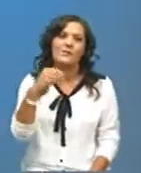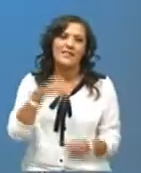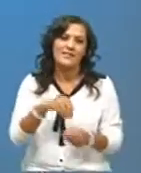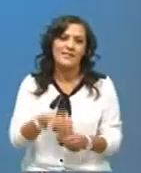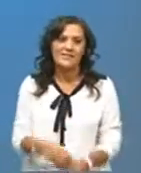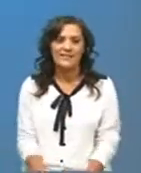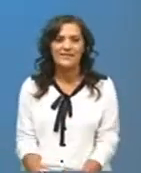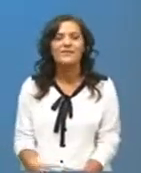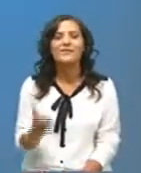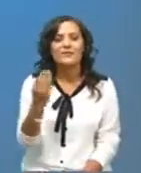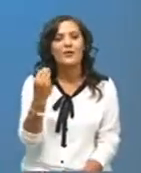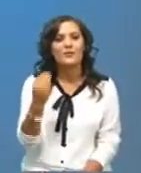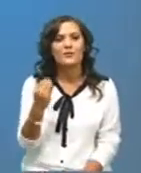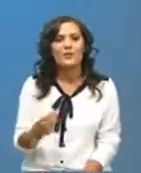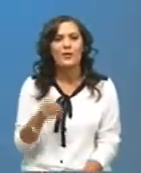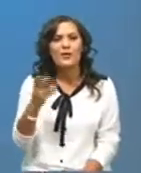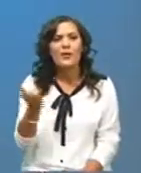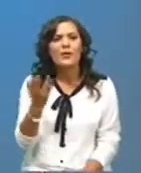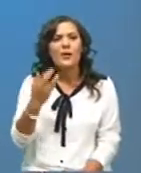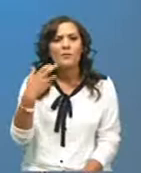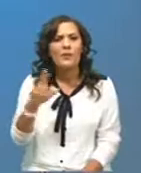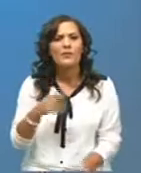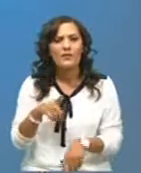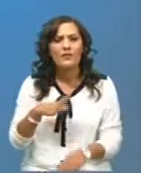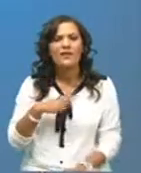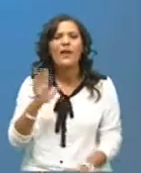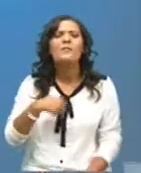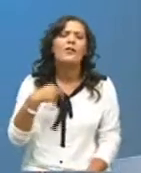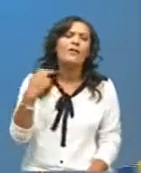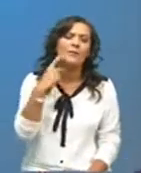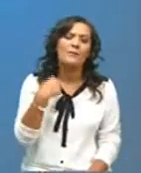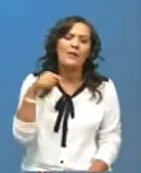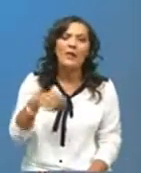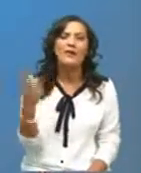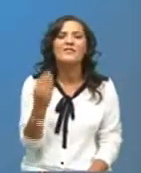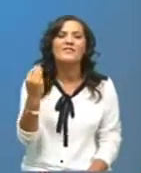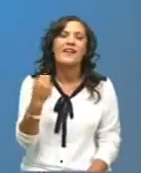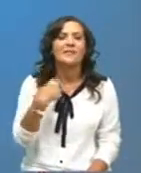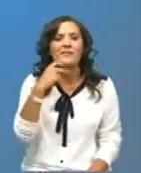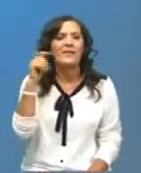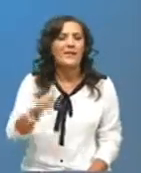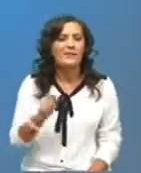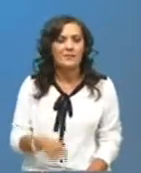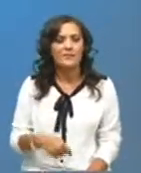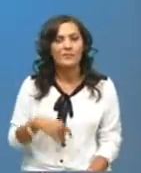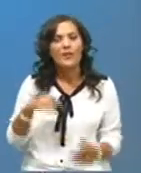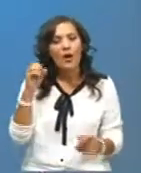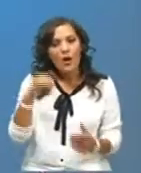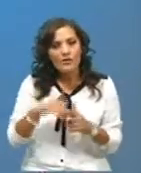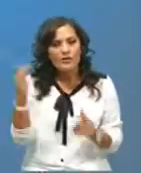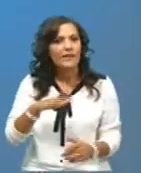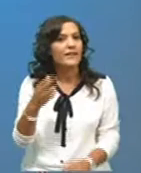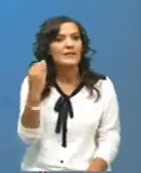için çok güzel o kadar numaralı böyle işte hani hoşluk olsun diye hocam hoş